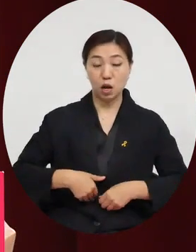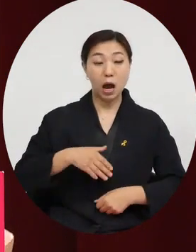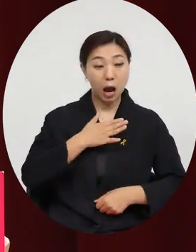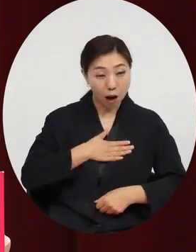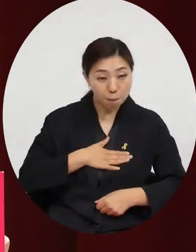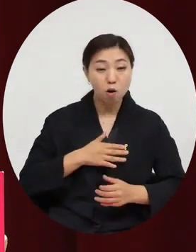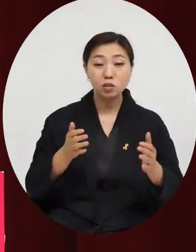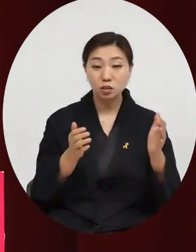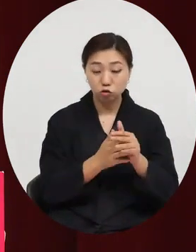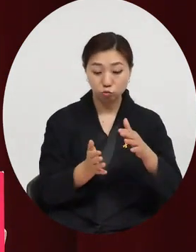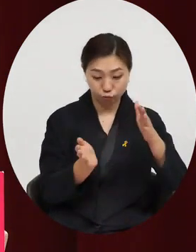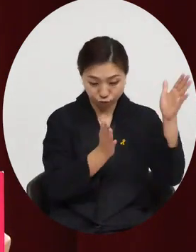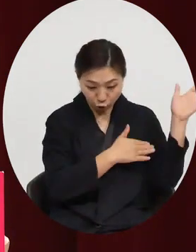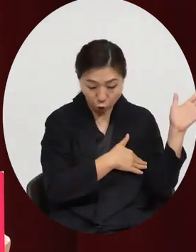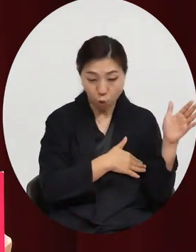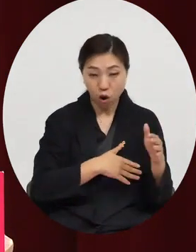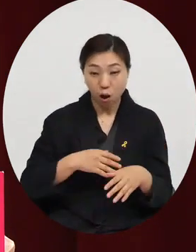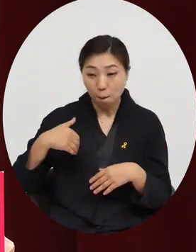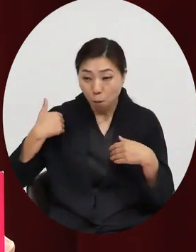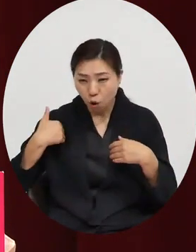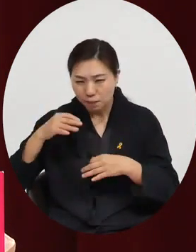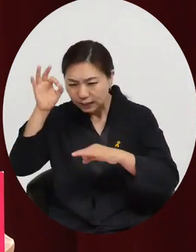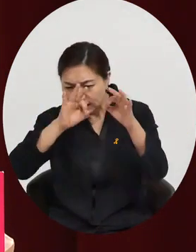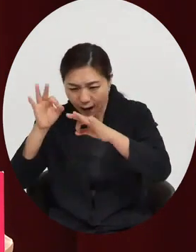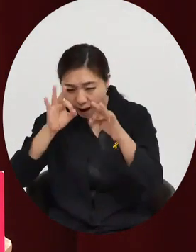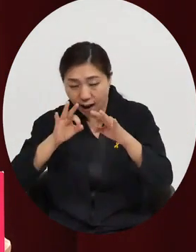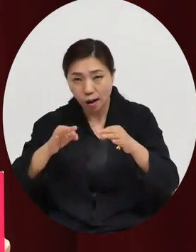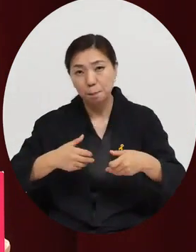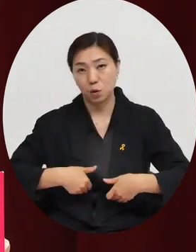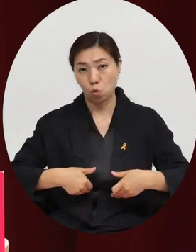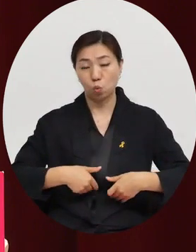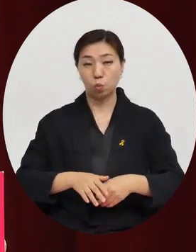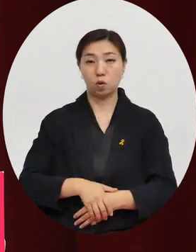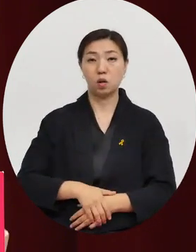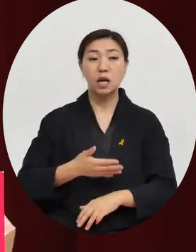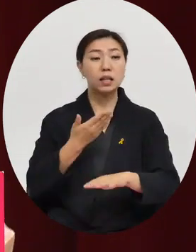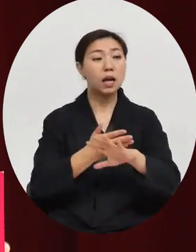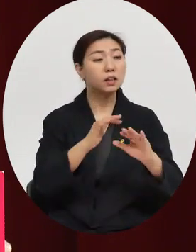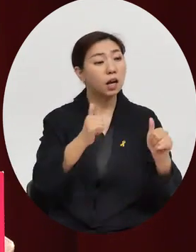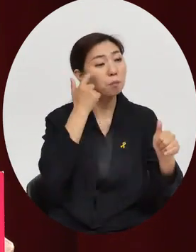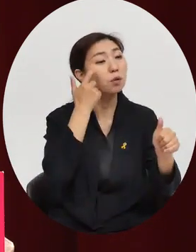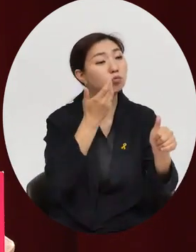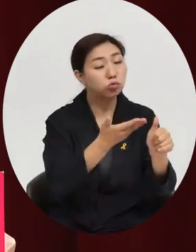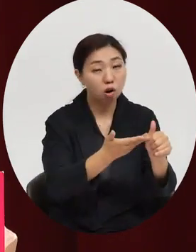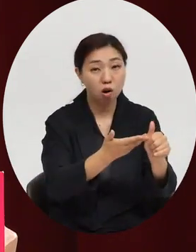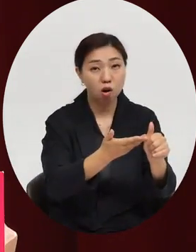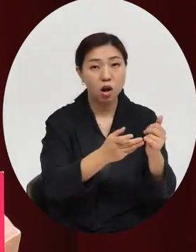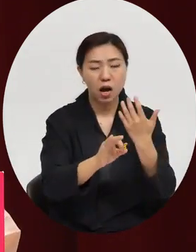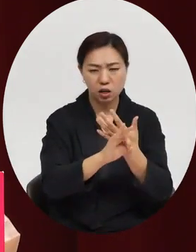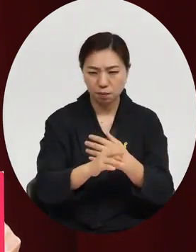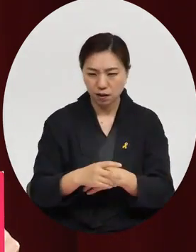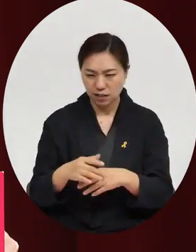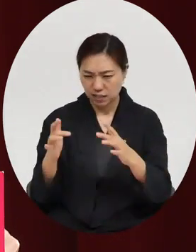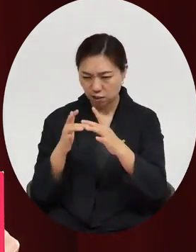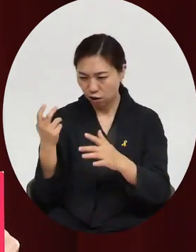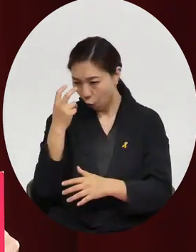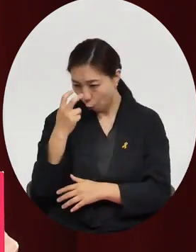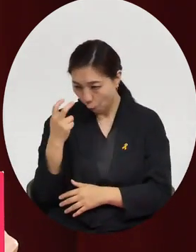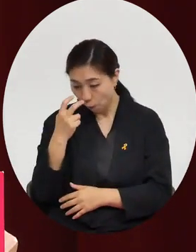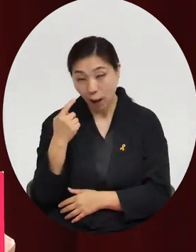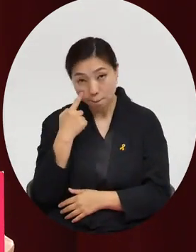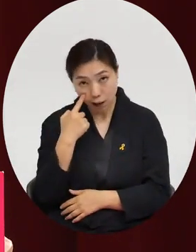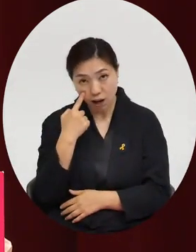알면 넘어가고, 모르면 찾으면 되잖아. 그거를 남한테 물어보든지, 검색을